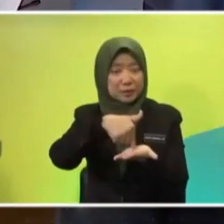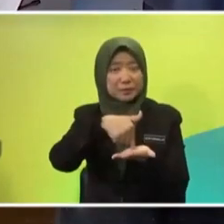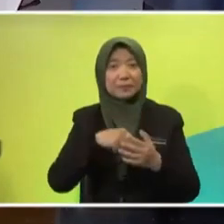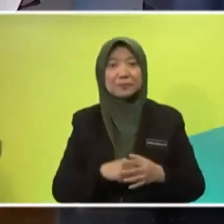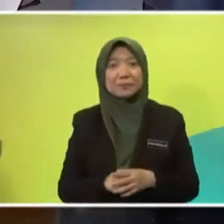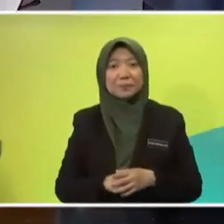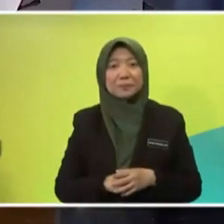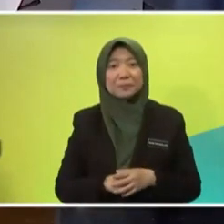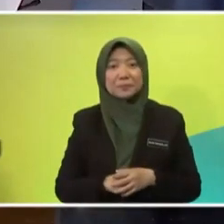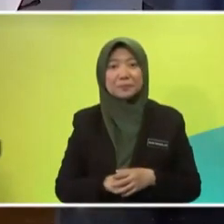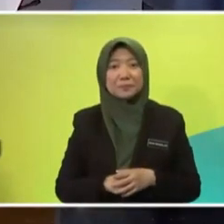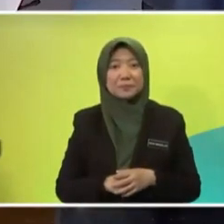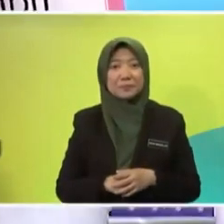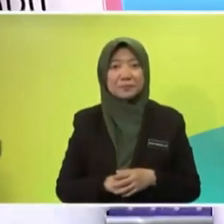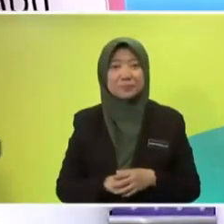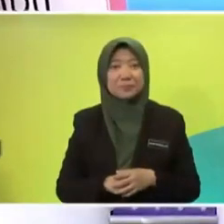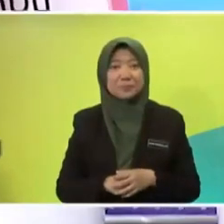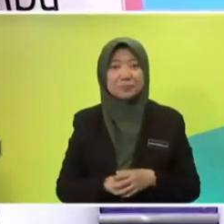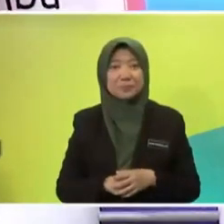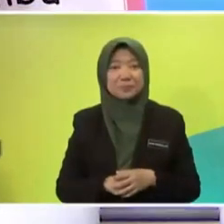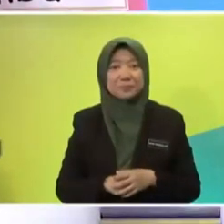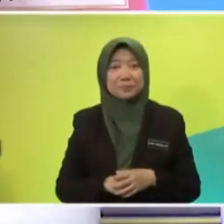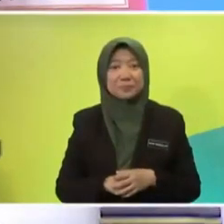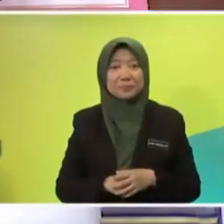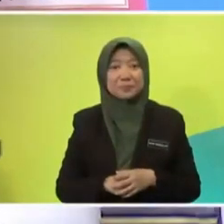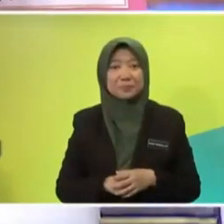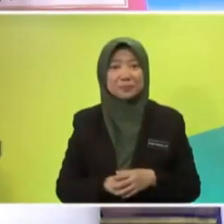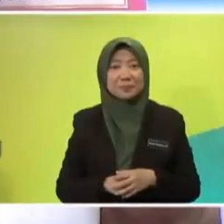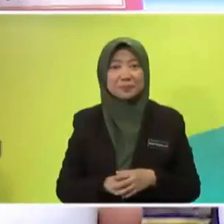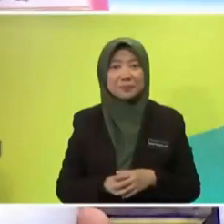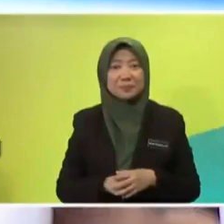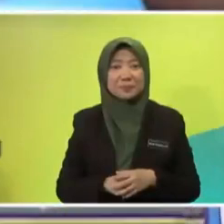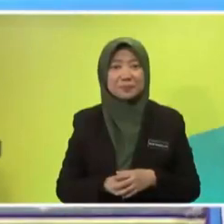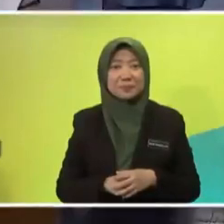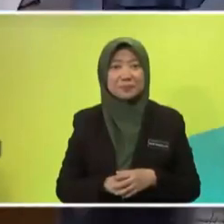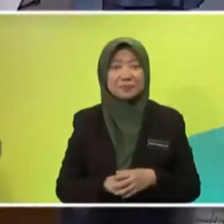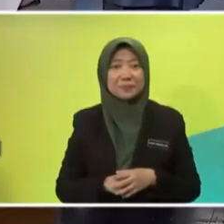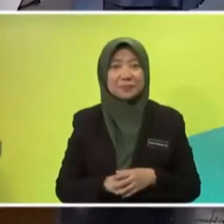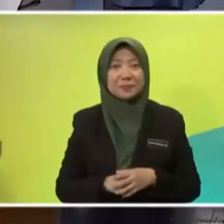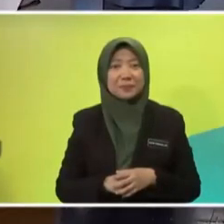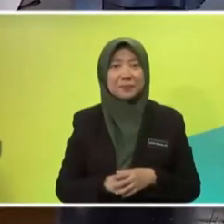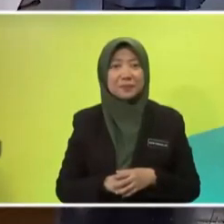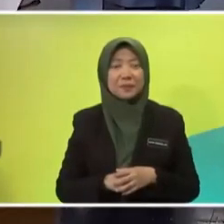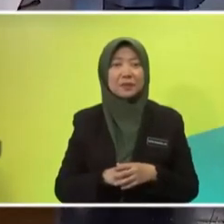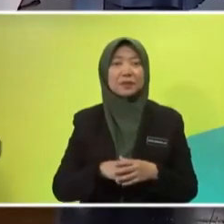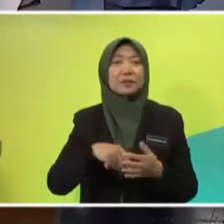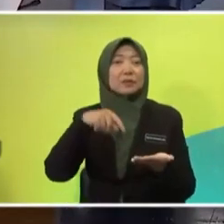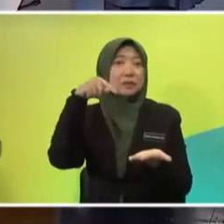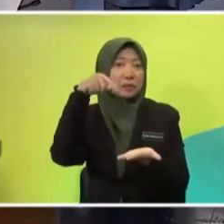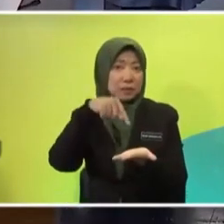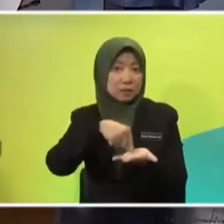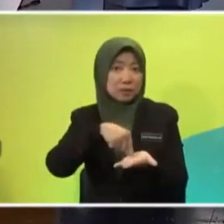adik-adik. Kita cucuk kuat sikit. Okey. Okey, ini